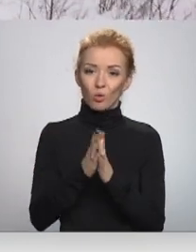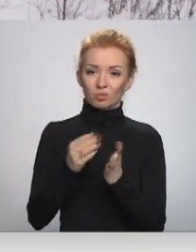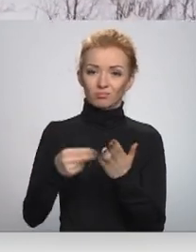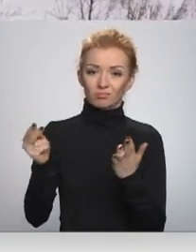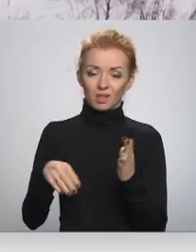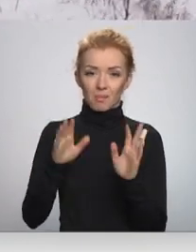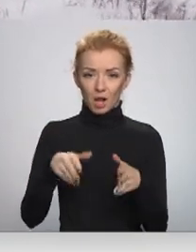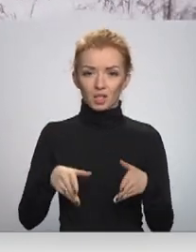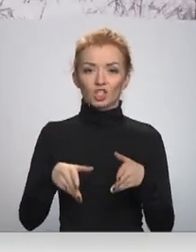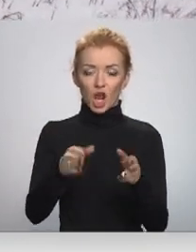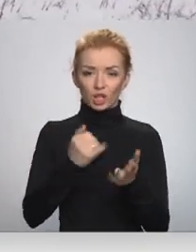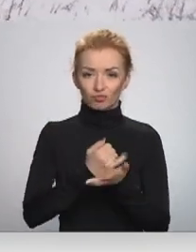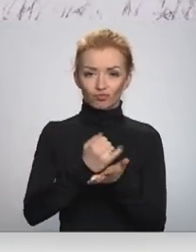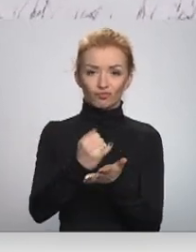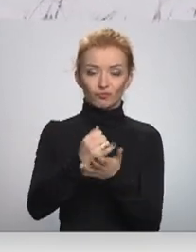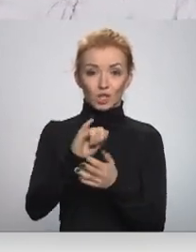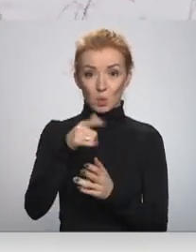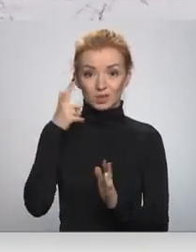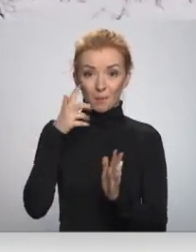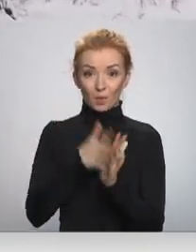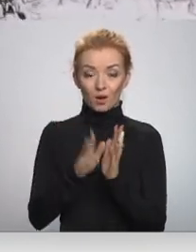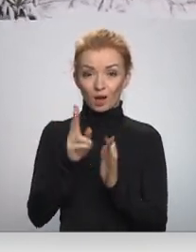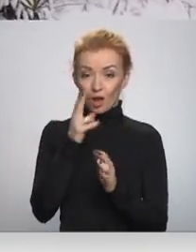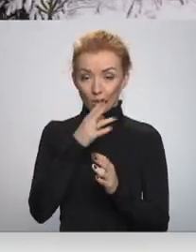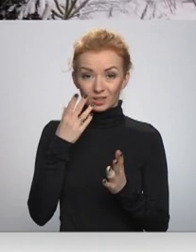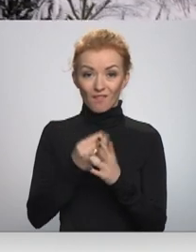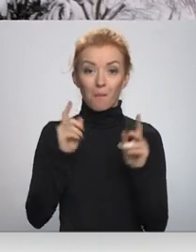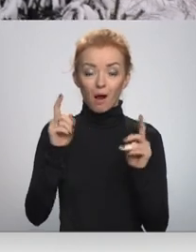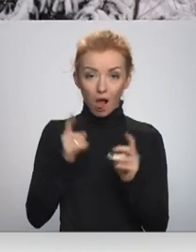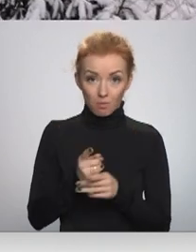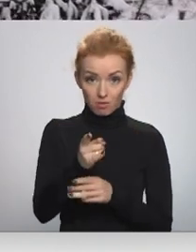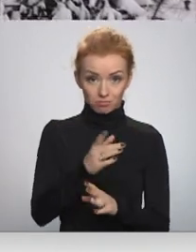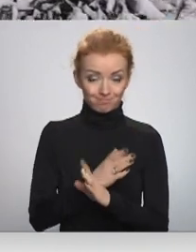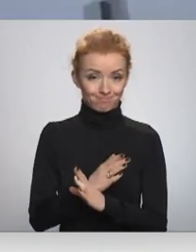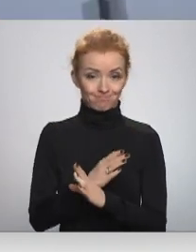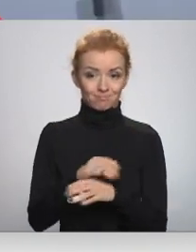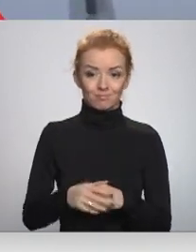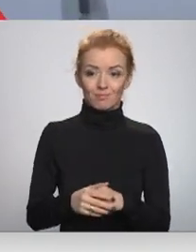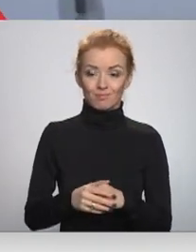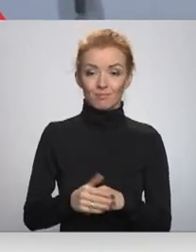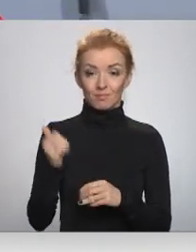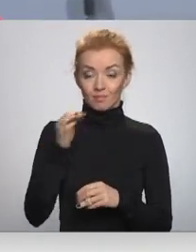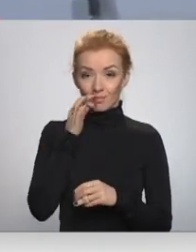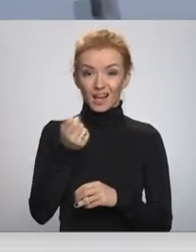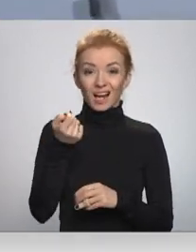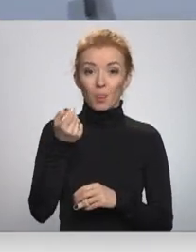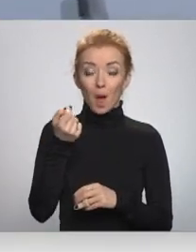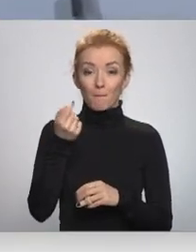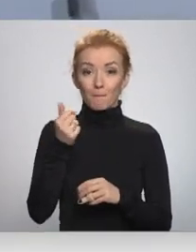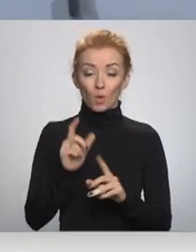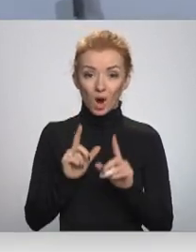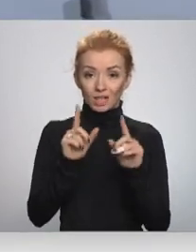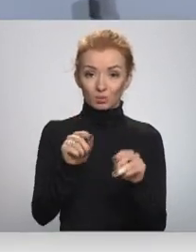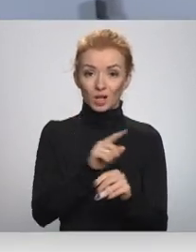par piebraucamā ceļa tīrīšanu, jo sapratuši, ka no pagalma citādi neizkļūt. Šodien knapi aizbraucām